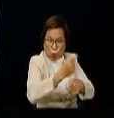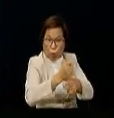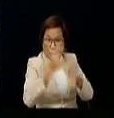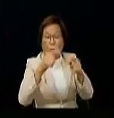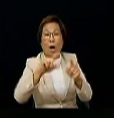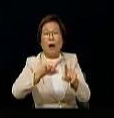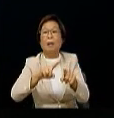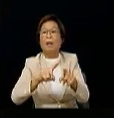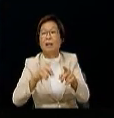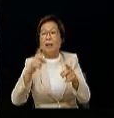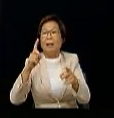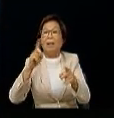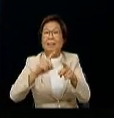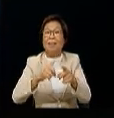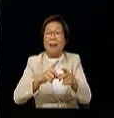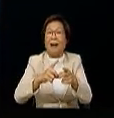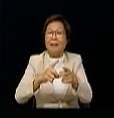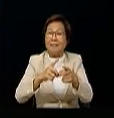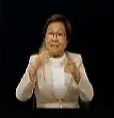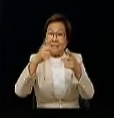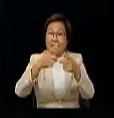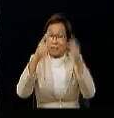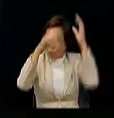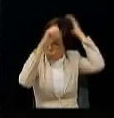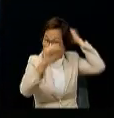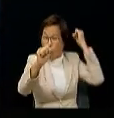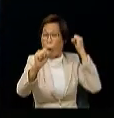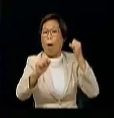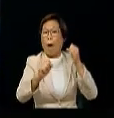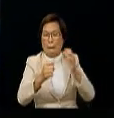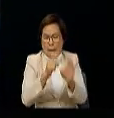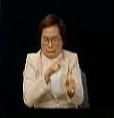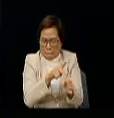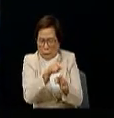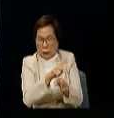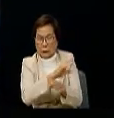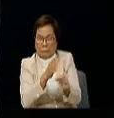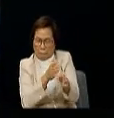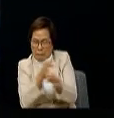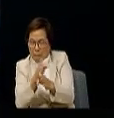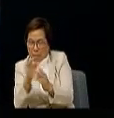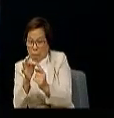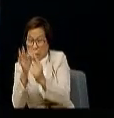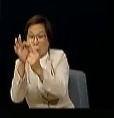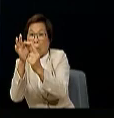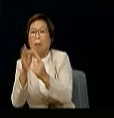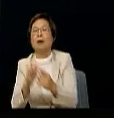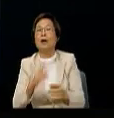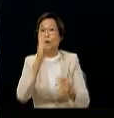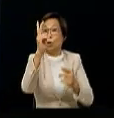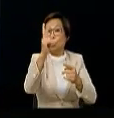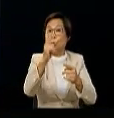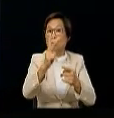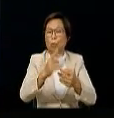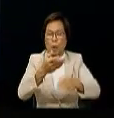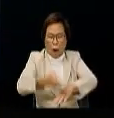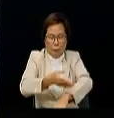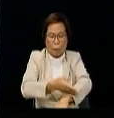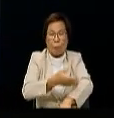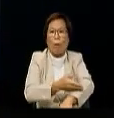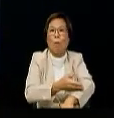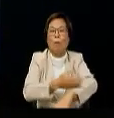dalam bidang-bidang tertentu dan yang keduanya ini kita hendak memperbaiki sistem IP